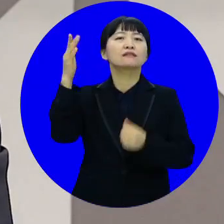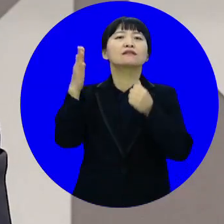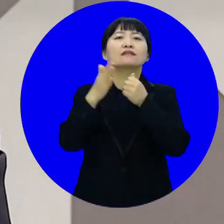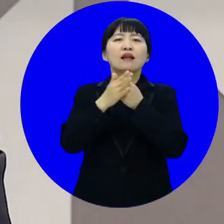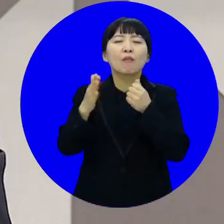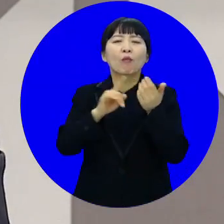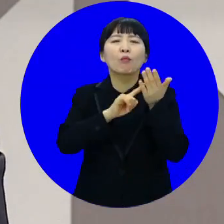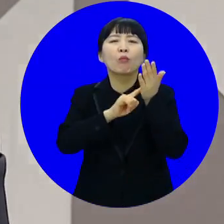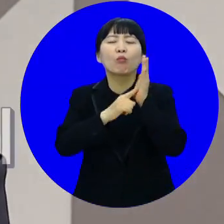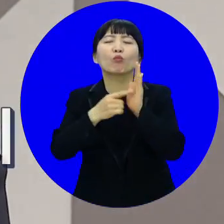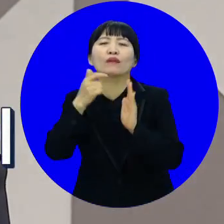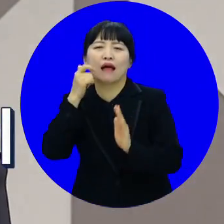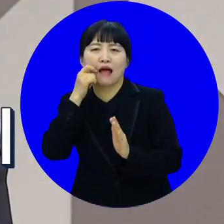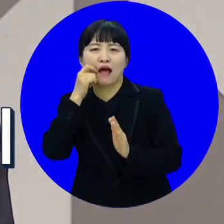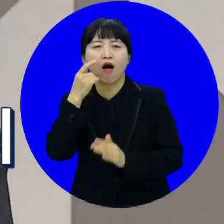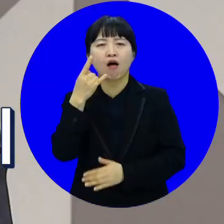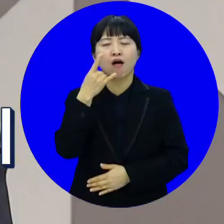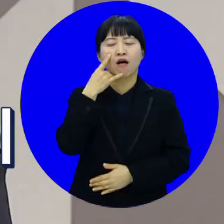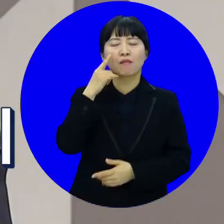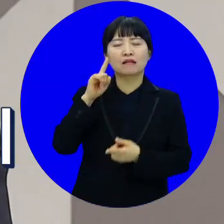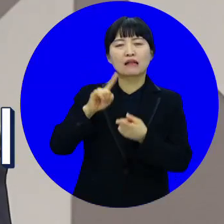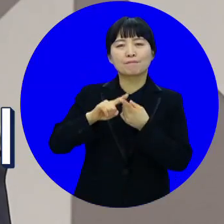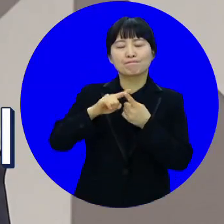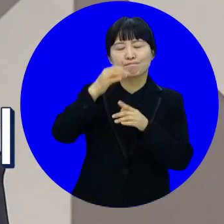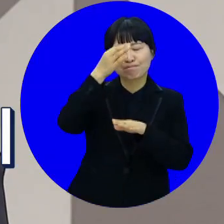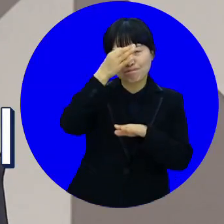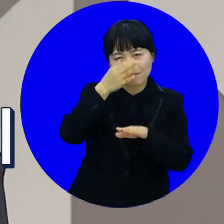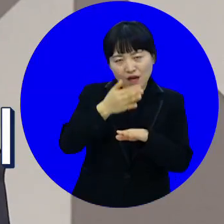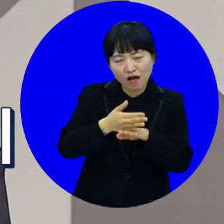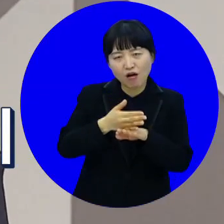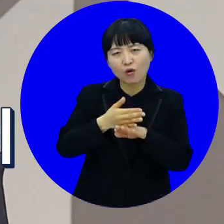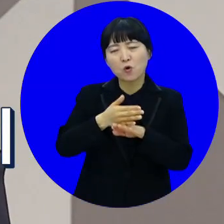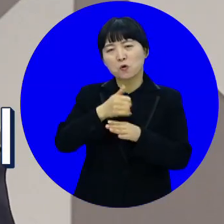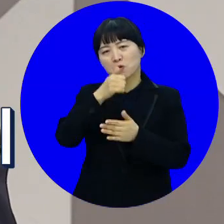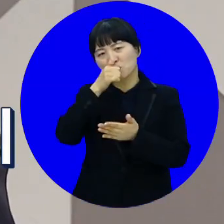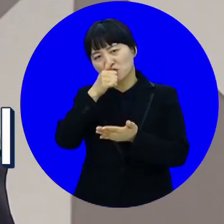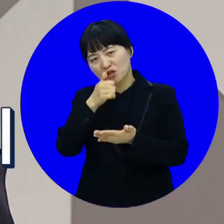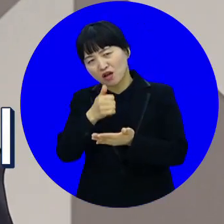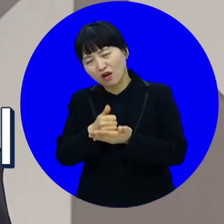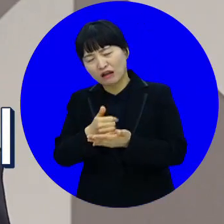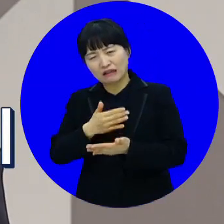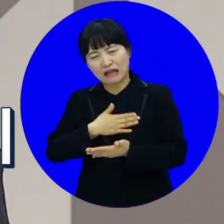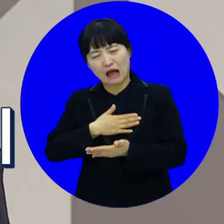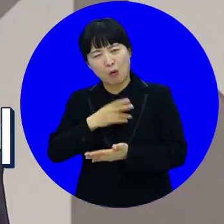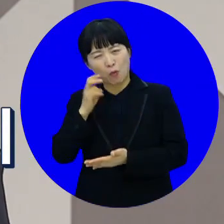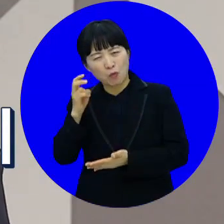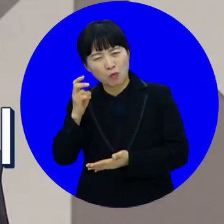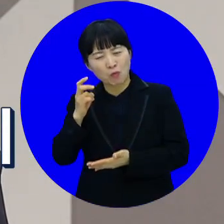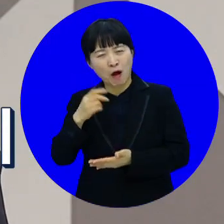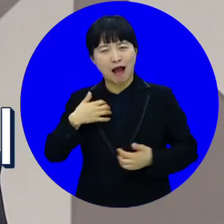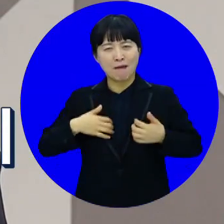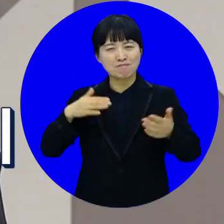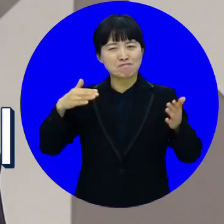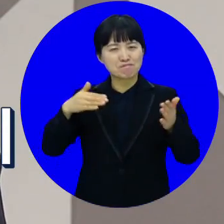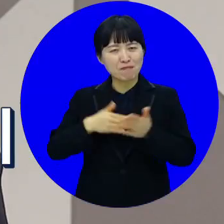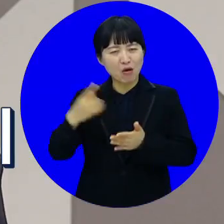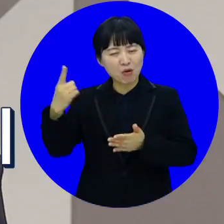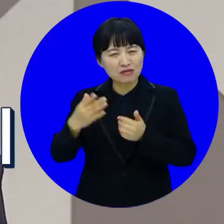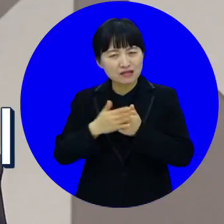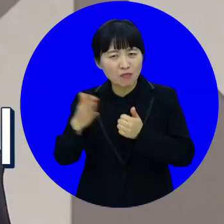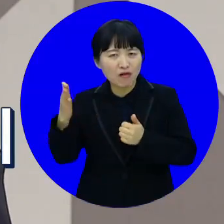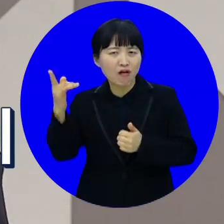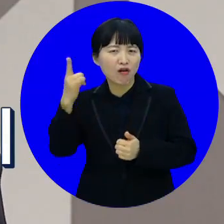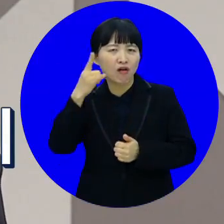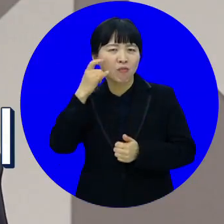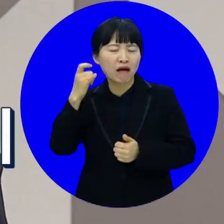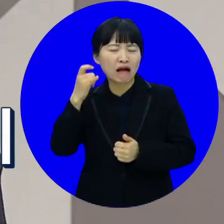때문에 그거를 표현을 못하고 엄마에 대한 미안함, 죄책감 혹은 내가 즐겁게 놀고 왔기 때문에 엄마가 나를